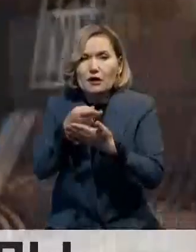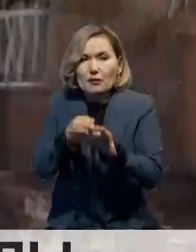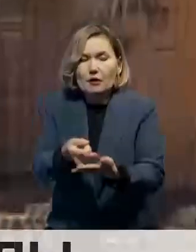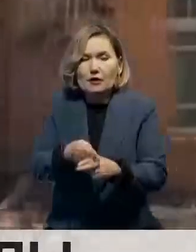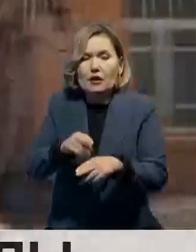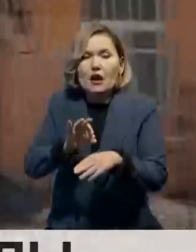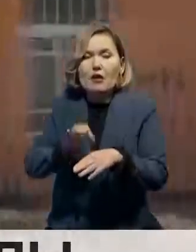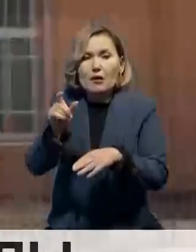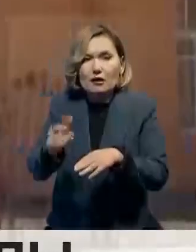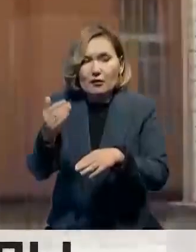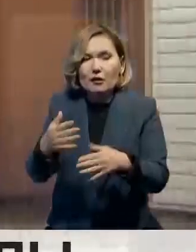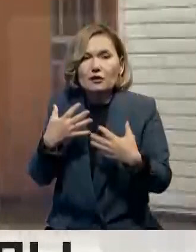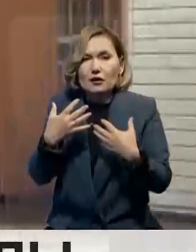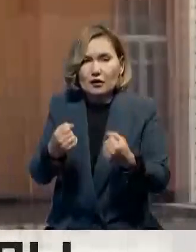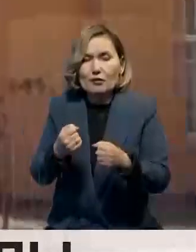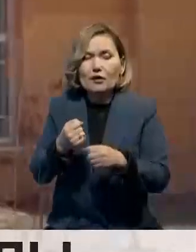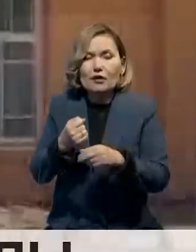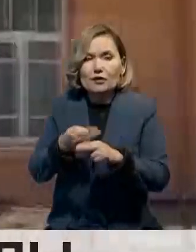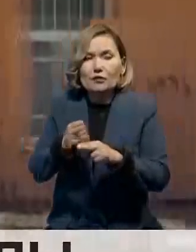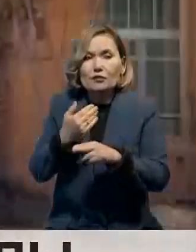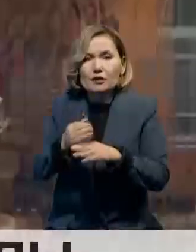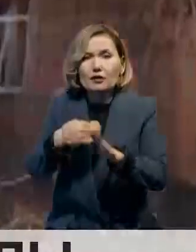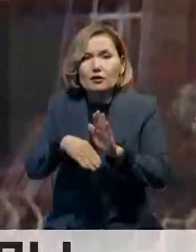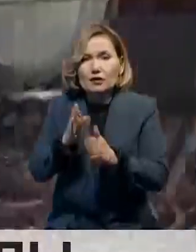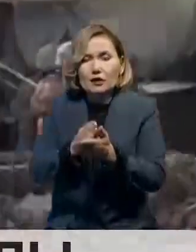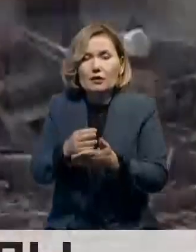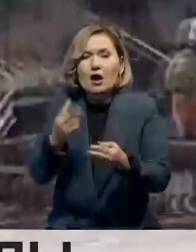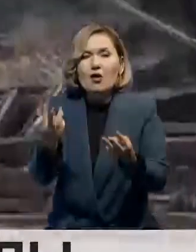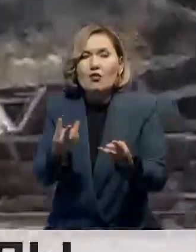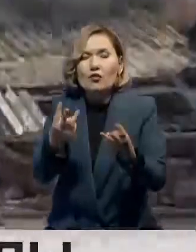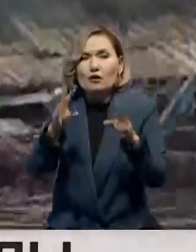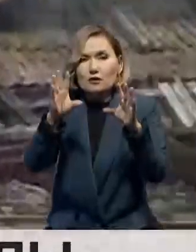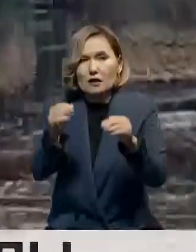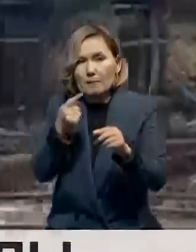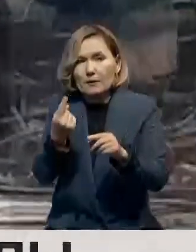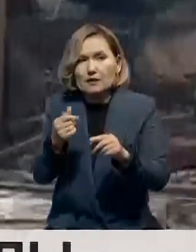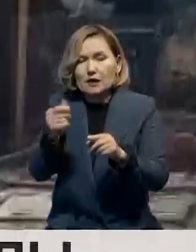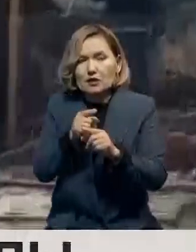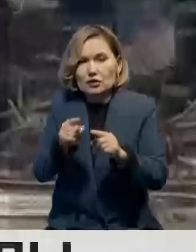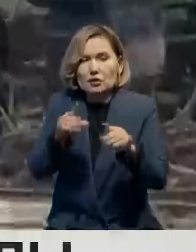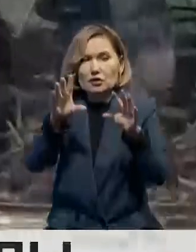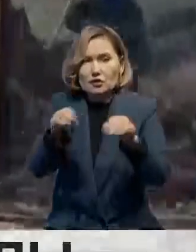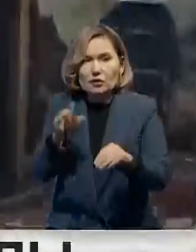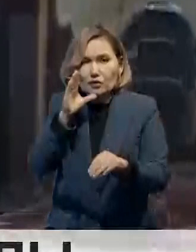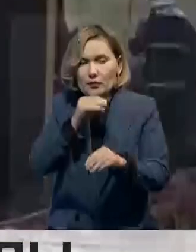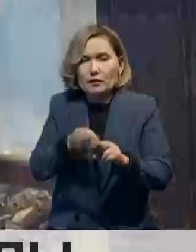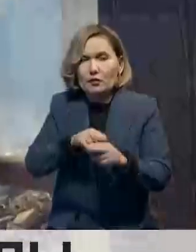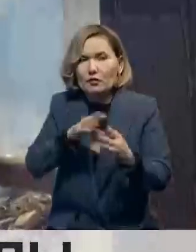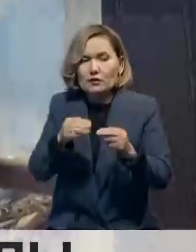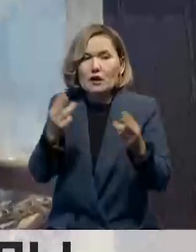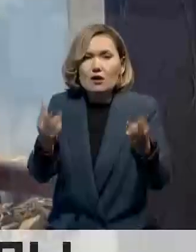жағдайы қалыпты деп отыр. Өрт бір сағат ішінде толық сөндірілді. Қазір арнайы құрылған штаб апаттың нақты себебін анықтап